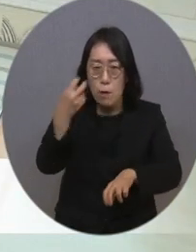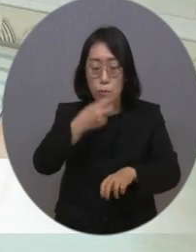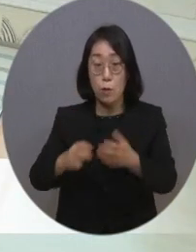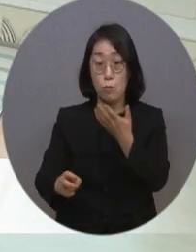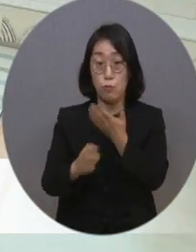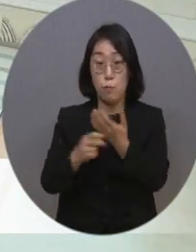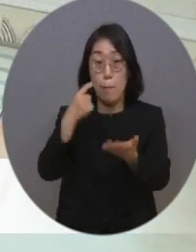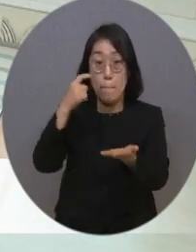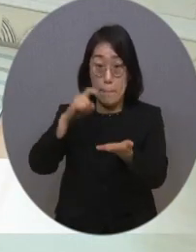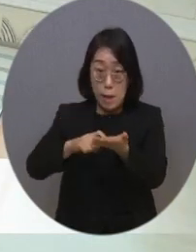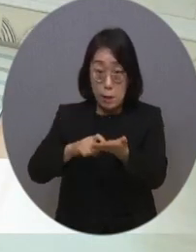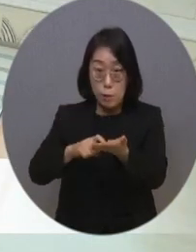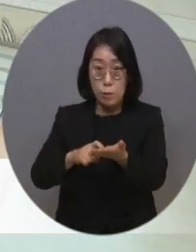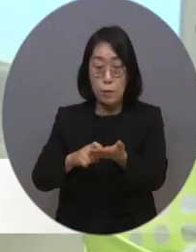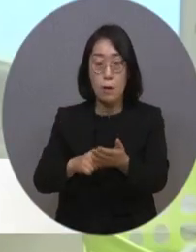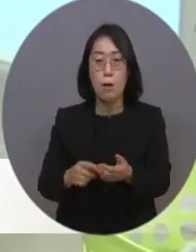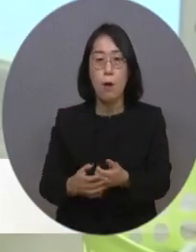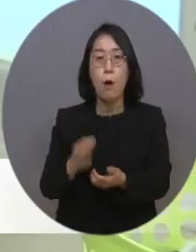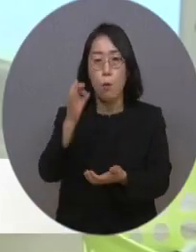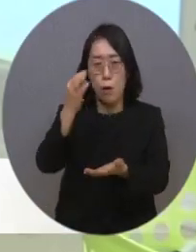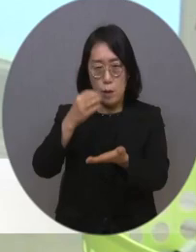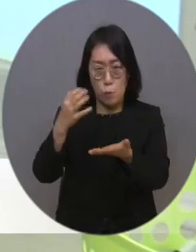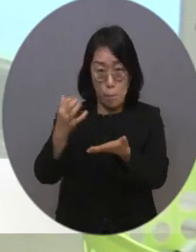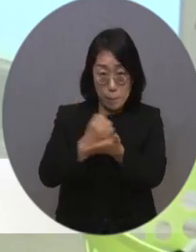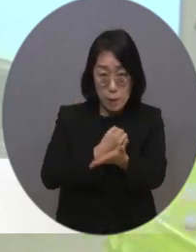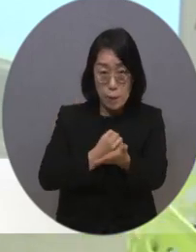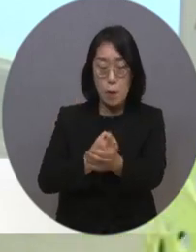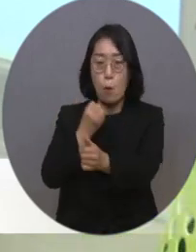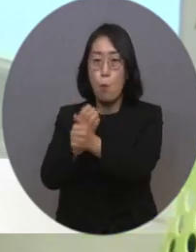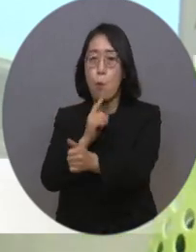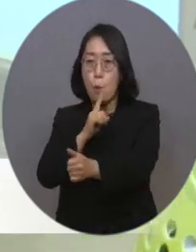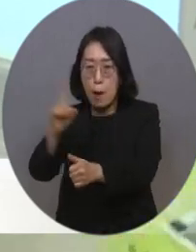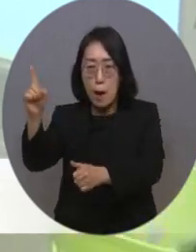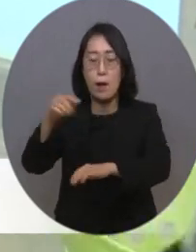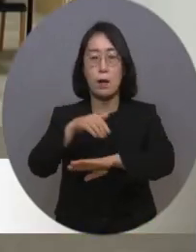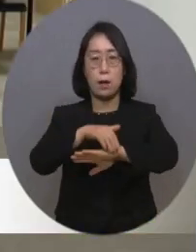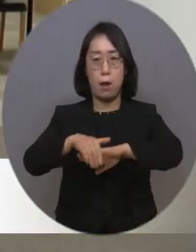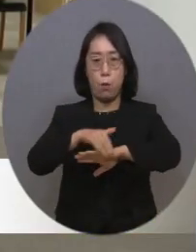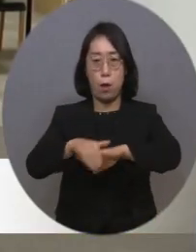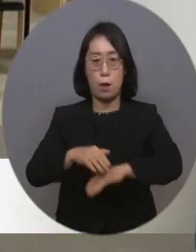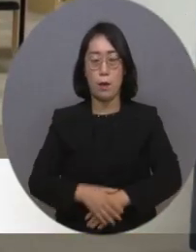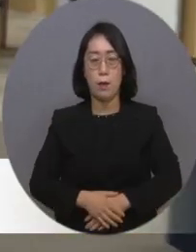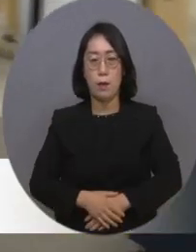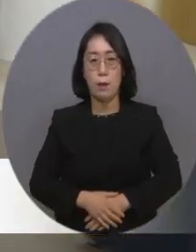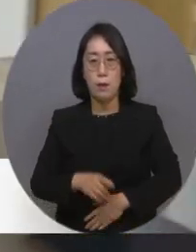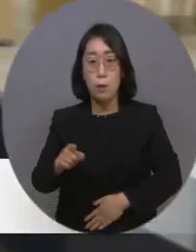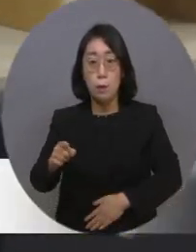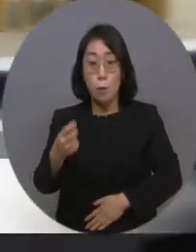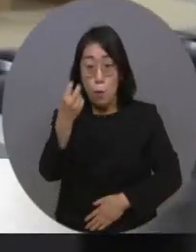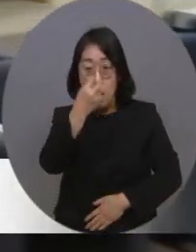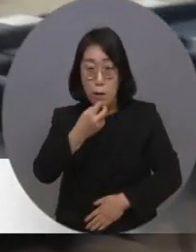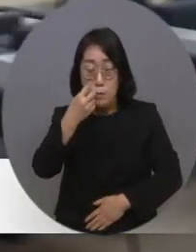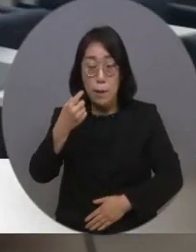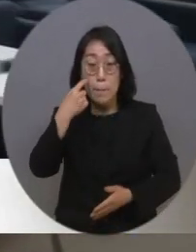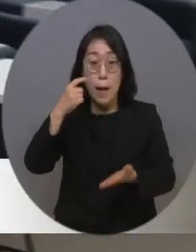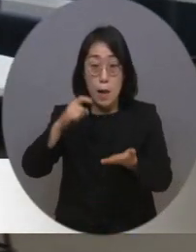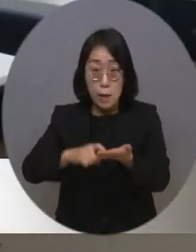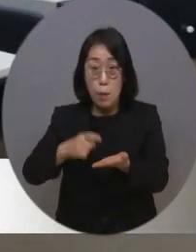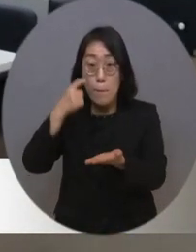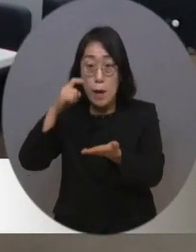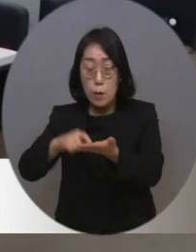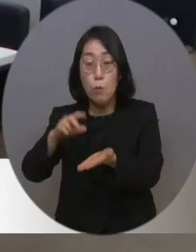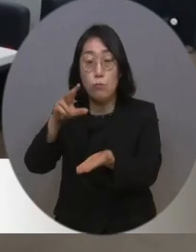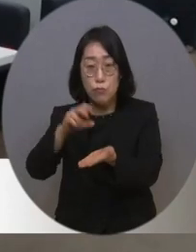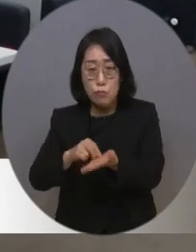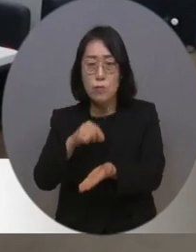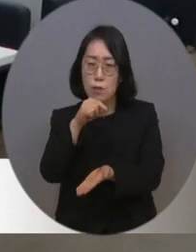사항이 적발될 시 보조금 환수와 고발 등의 조치를 할 계획입니다. 또 감사 과정에서 발견된 문제점